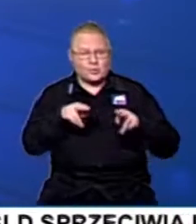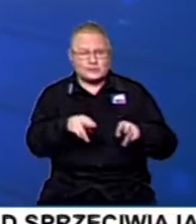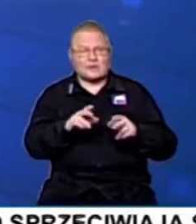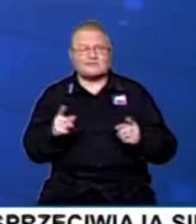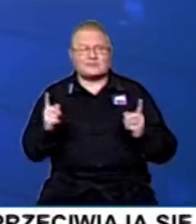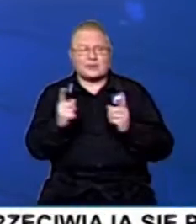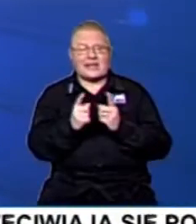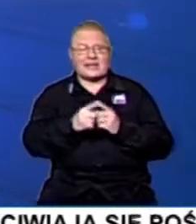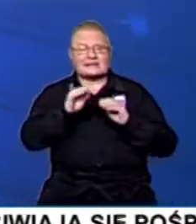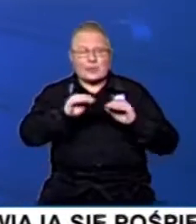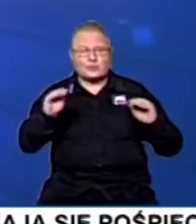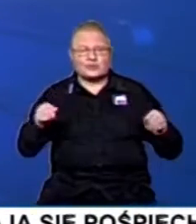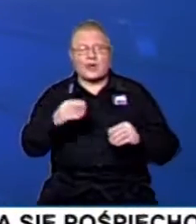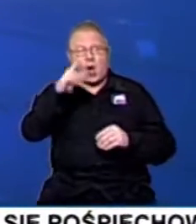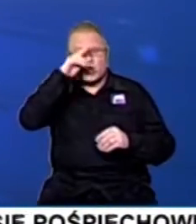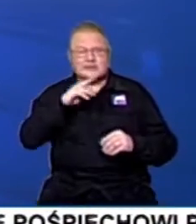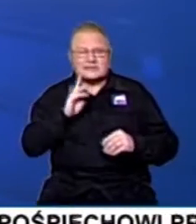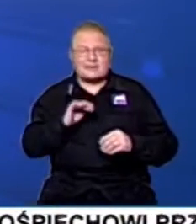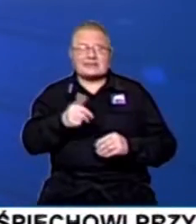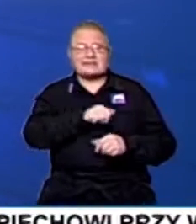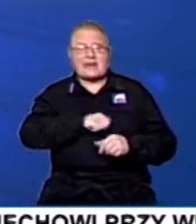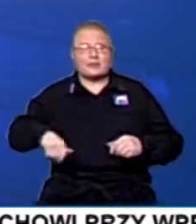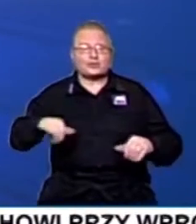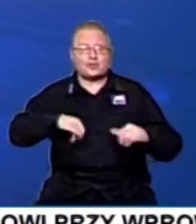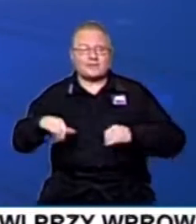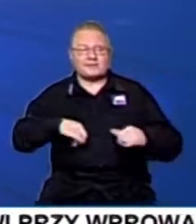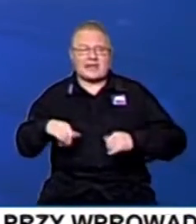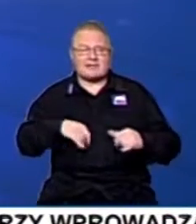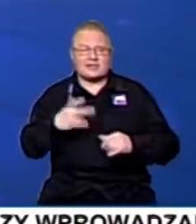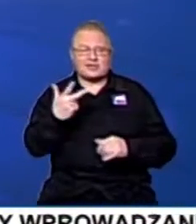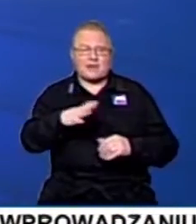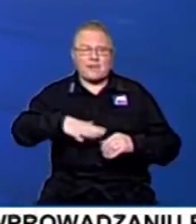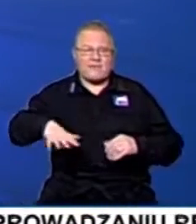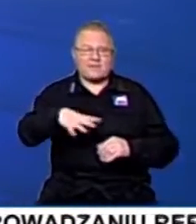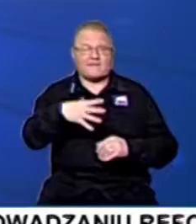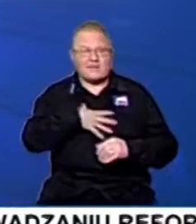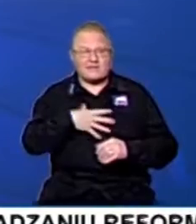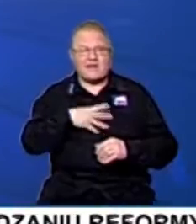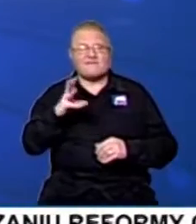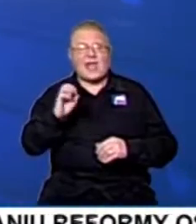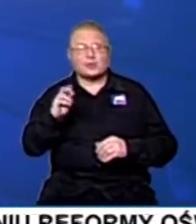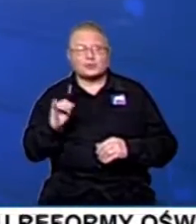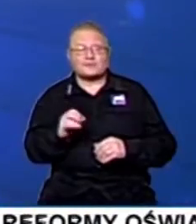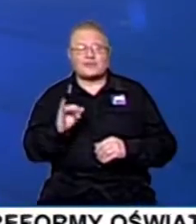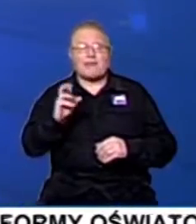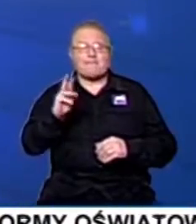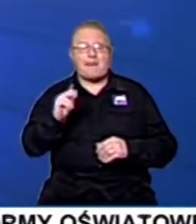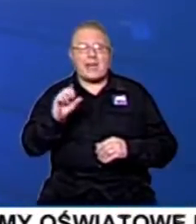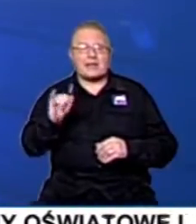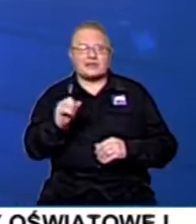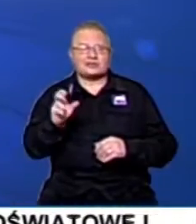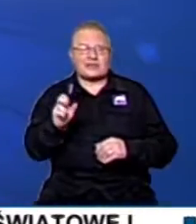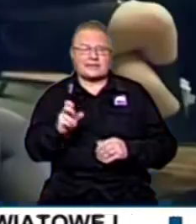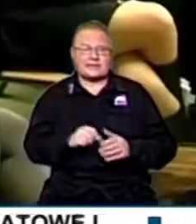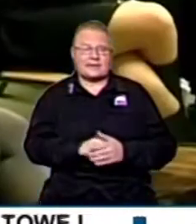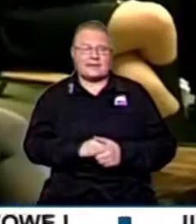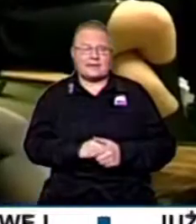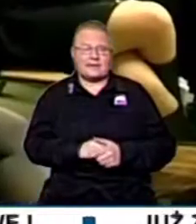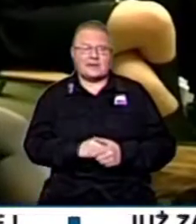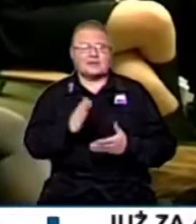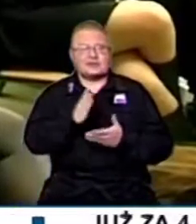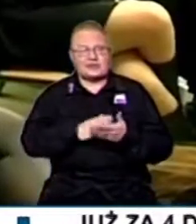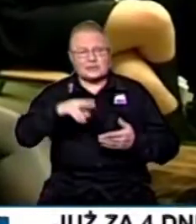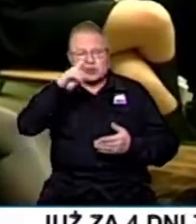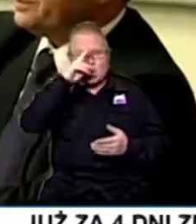spotkaniach z nauczycielami, rodzicami i samorządowcami trzech powiatów – wieluńskiego, wieruszowskiego i pajęczańskiego.